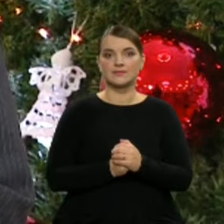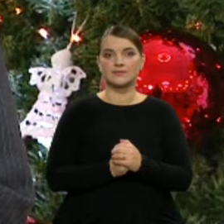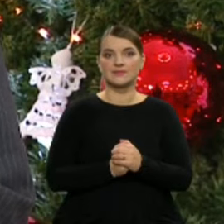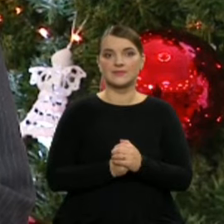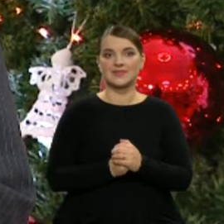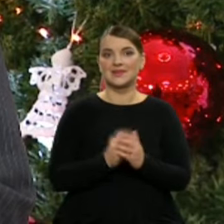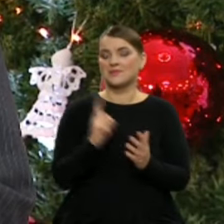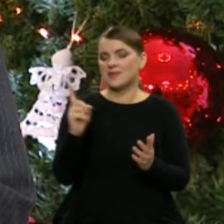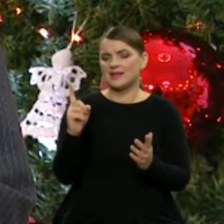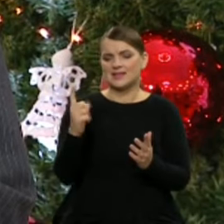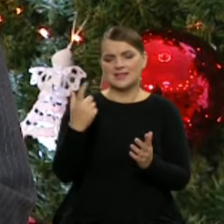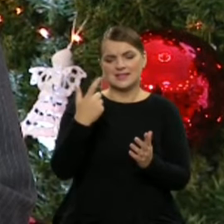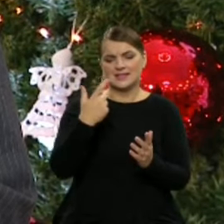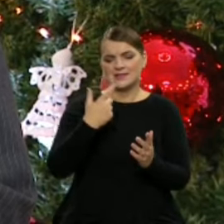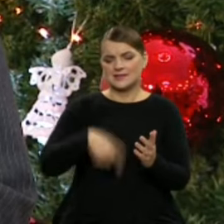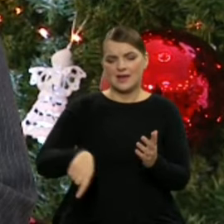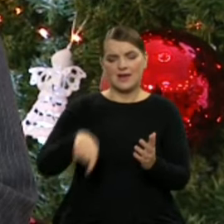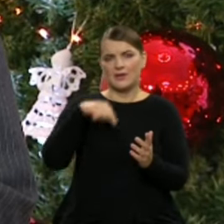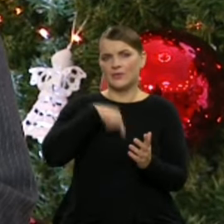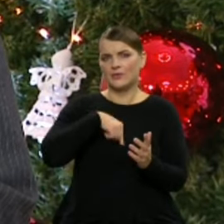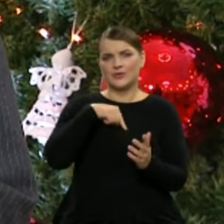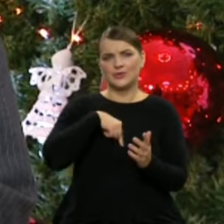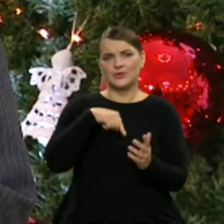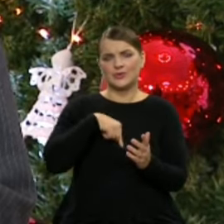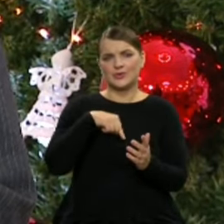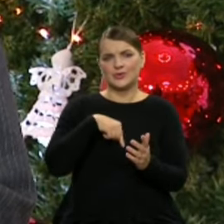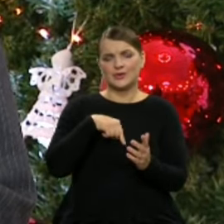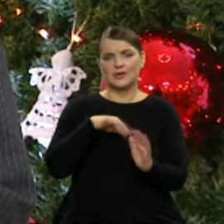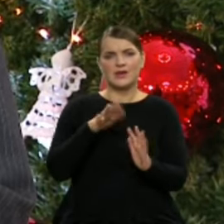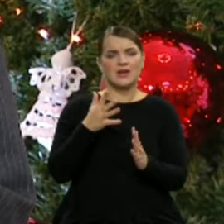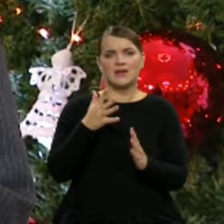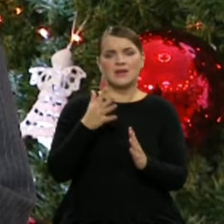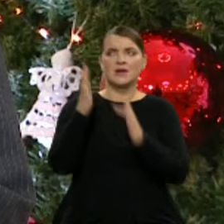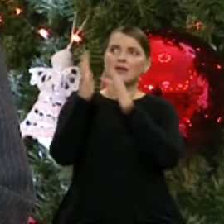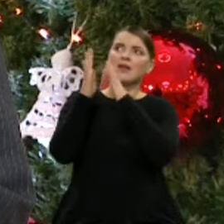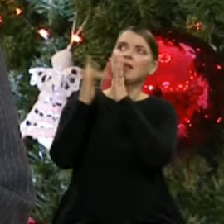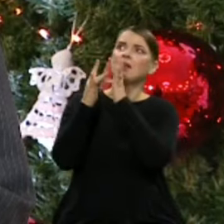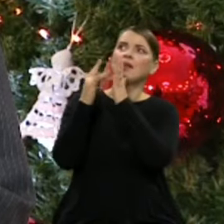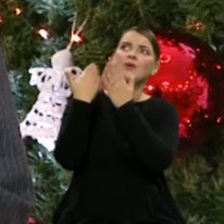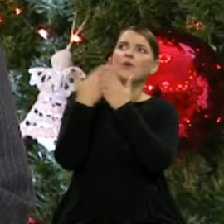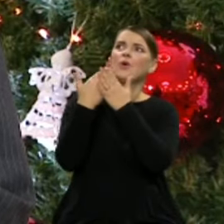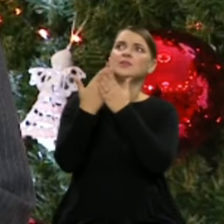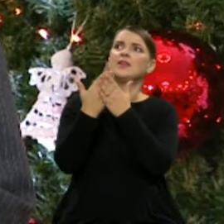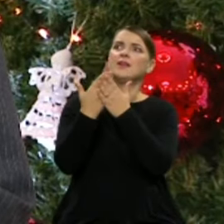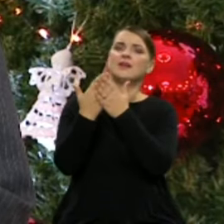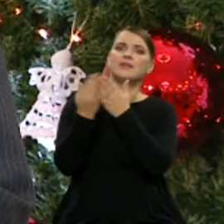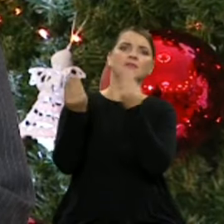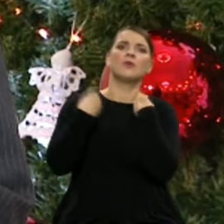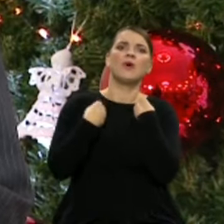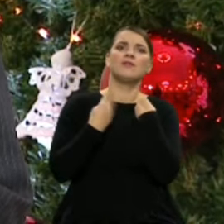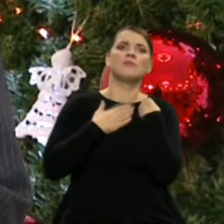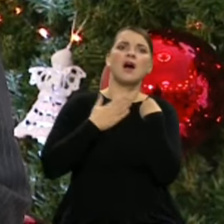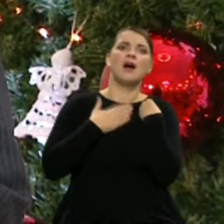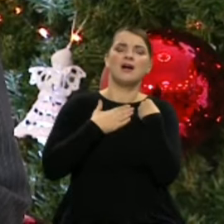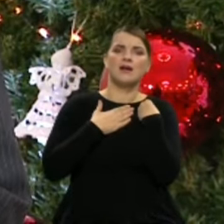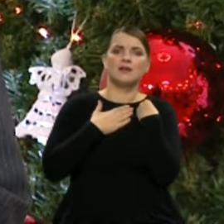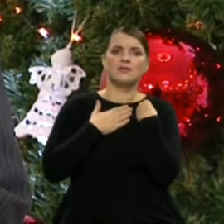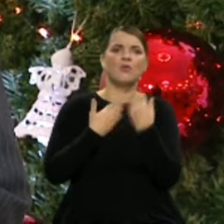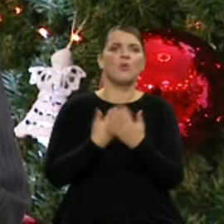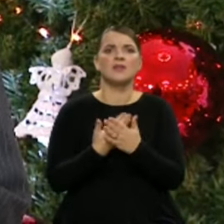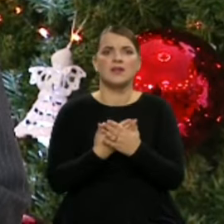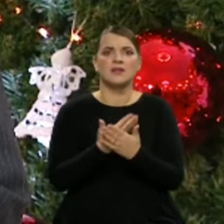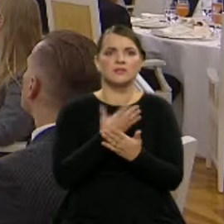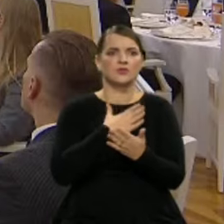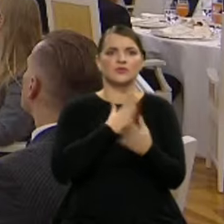savo neuždaviau tokio klausimo, kad Viešpatie, kodėl taip nutiko man, kodėl taip nutiko mums.